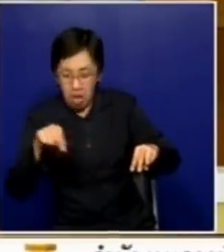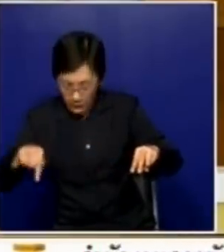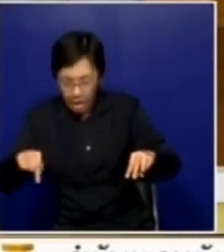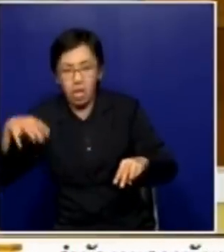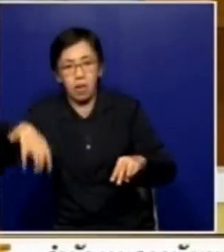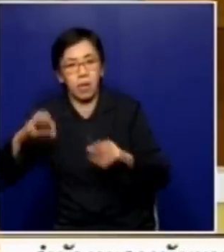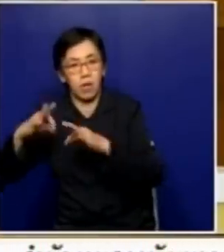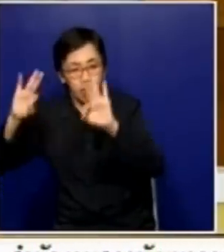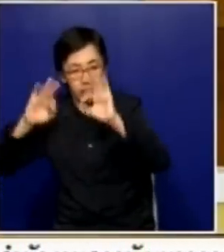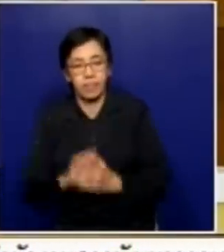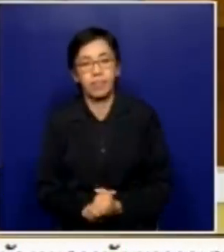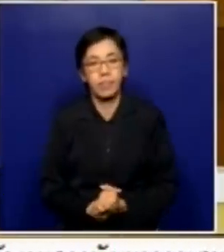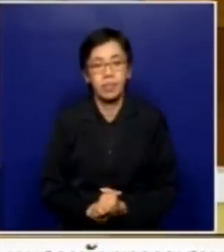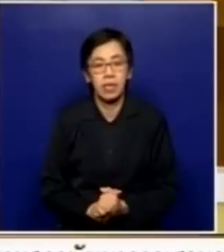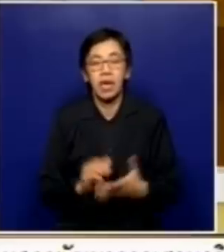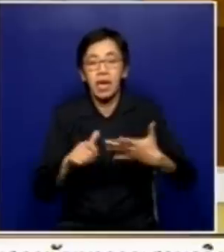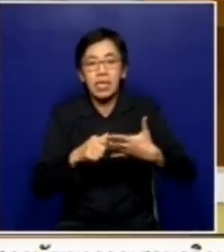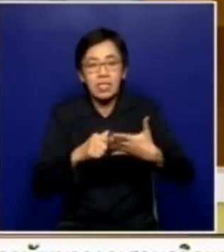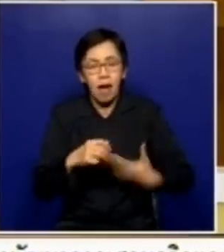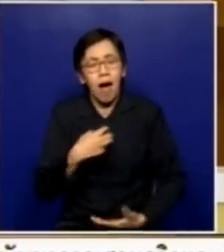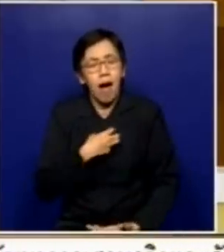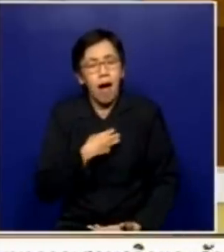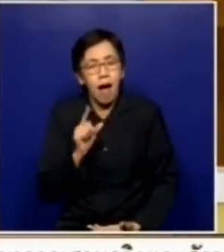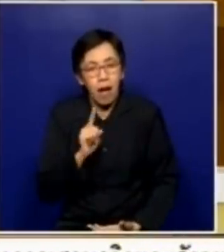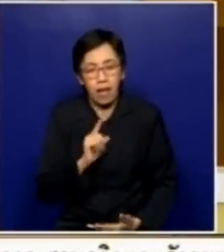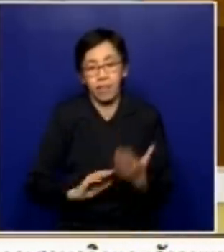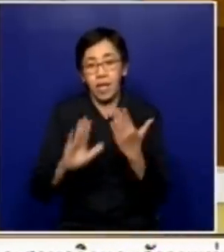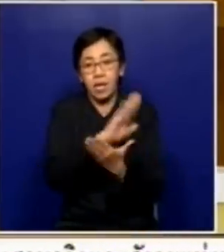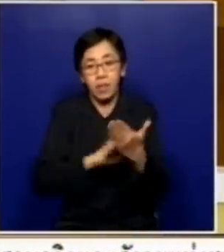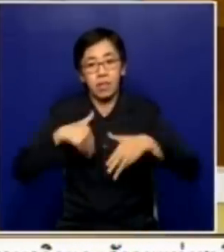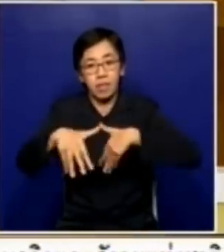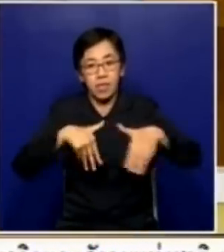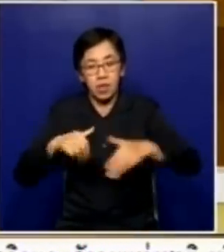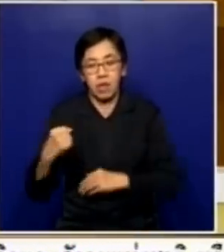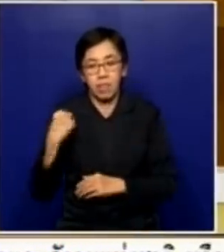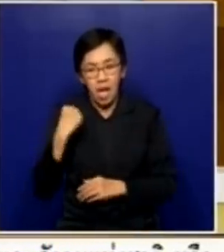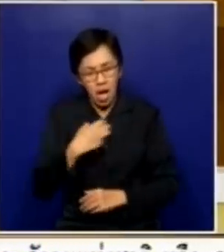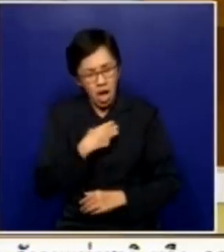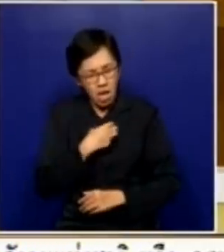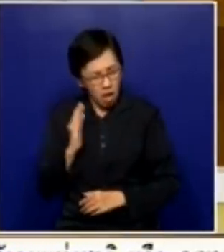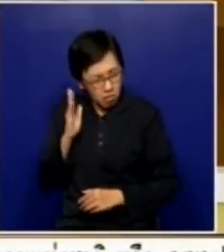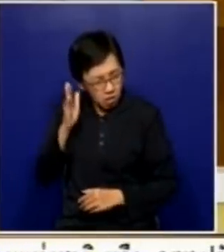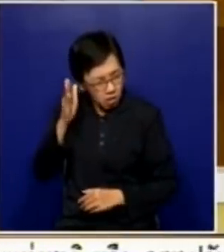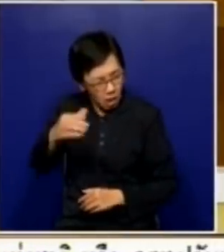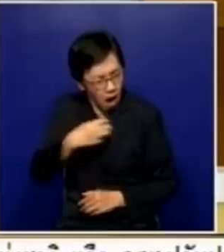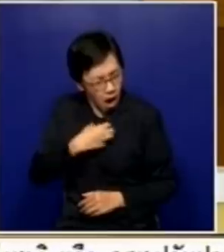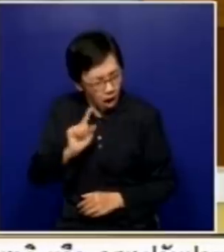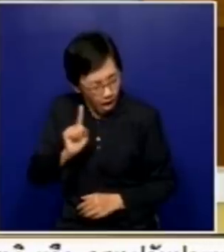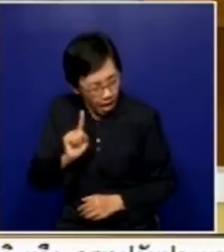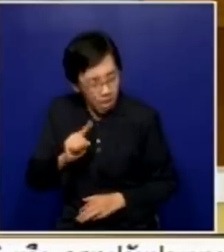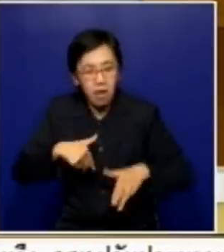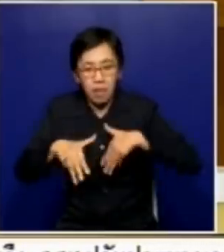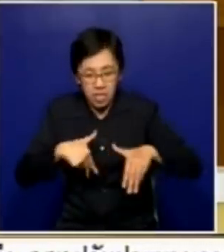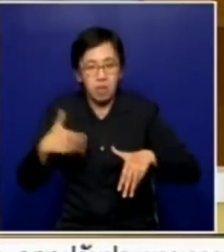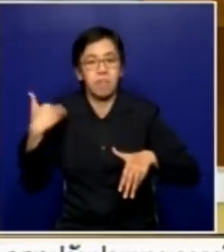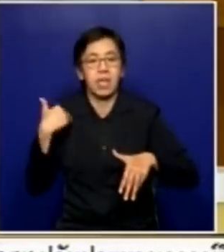ความฝนขอที่ 3 เราฝันว่าเราจะได้อยู่ในประเทศที่ประชาชนมอำนาจในกกำหนอนาคตของตัวเองอย่น้อยที่สุด